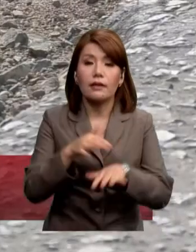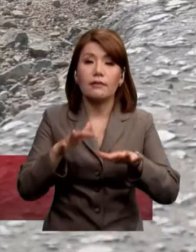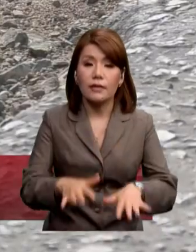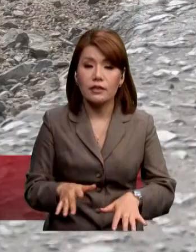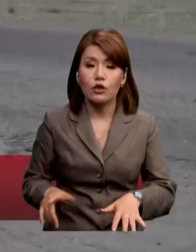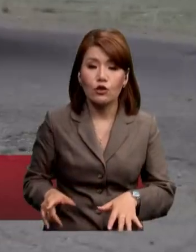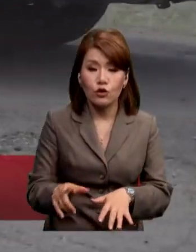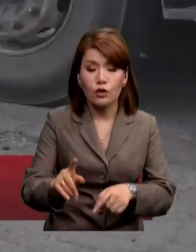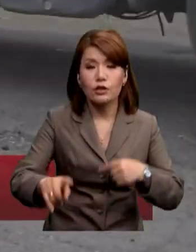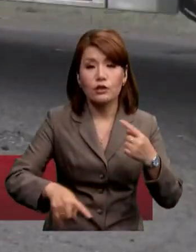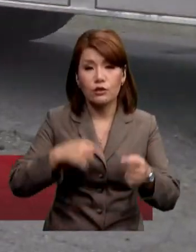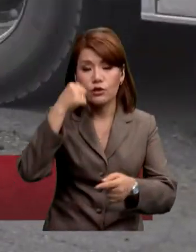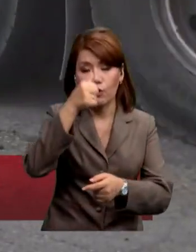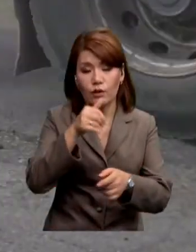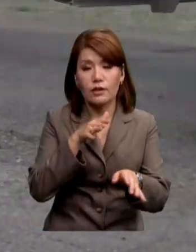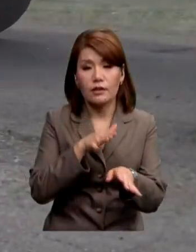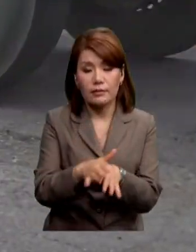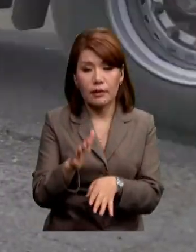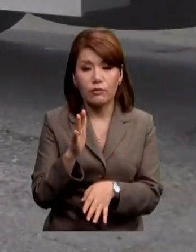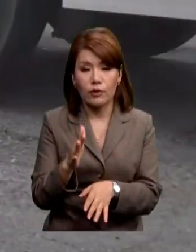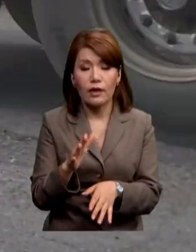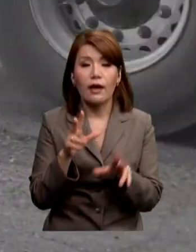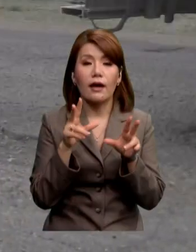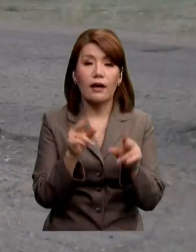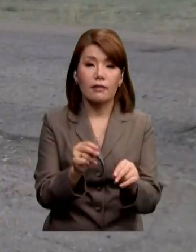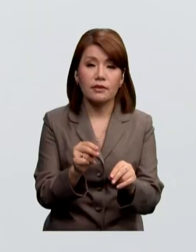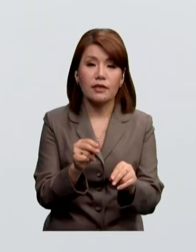жол келер жылы жөнделеді деп сөз берді. Кезекті уәде болып